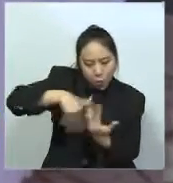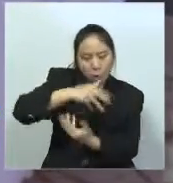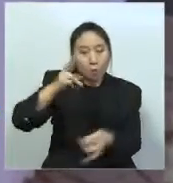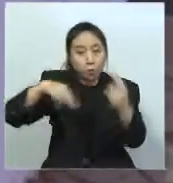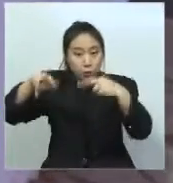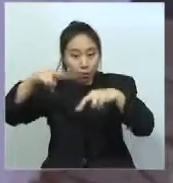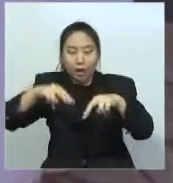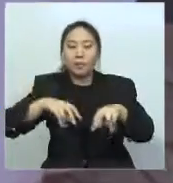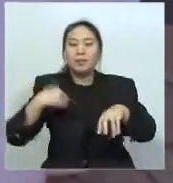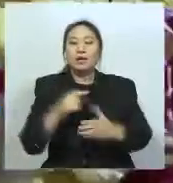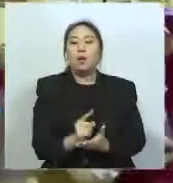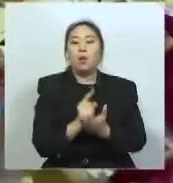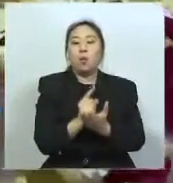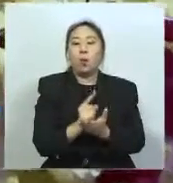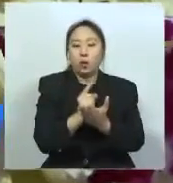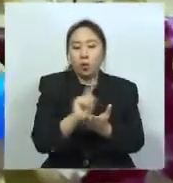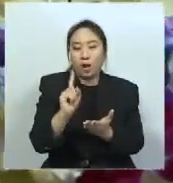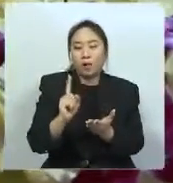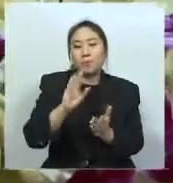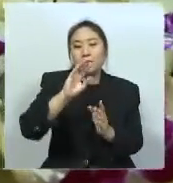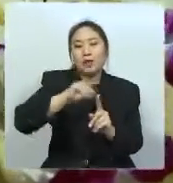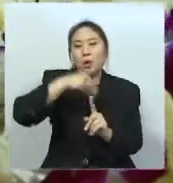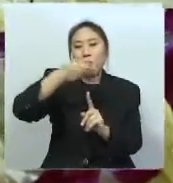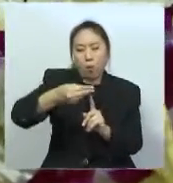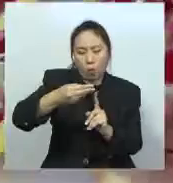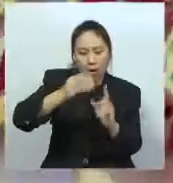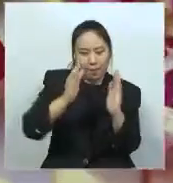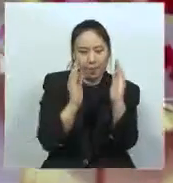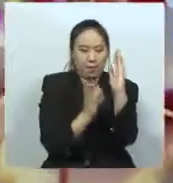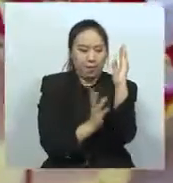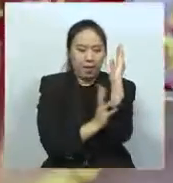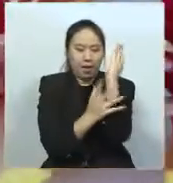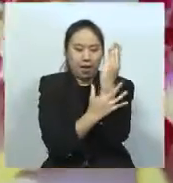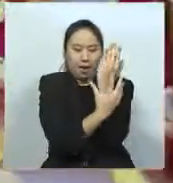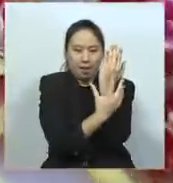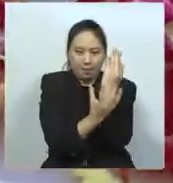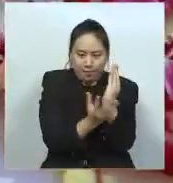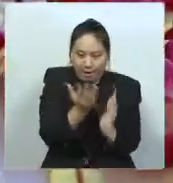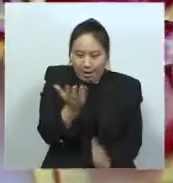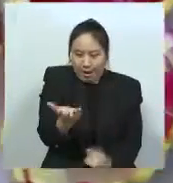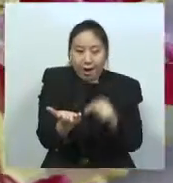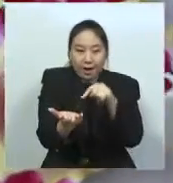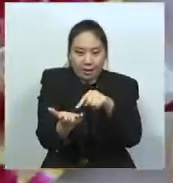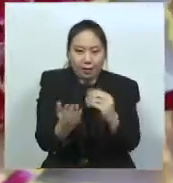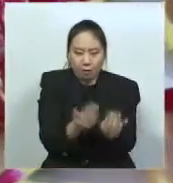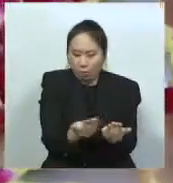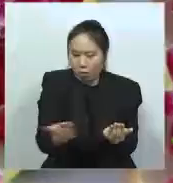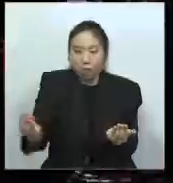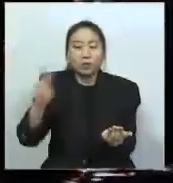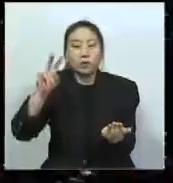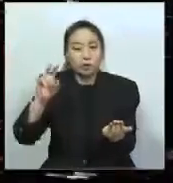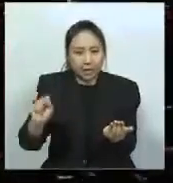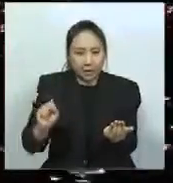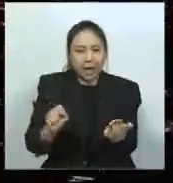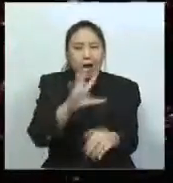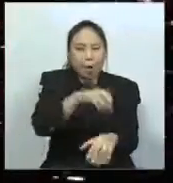ด้วยการจัดการลอยกระทงกับกล้วยจำนวน 200,000 ใบที่คุณผู้ชมเห็นเนี่ยแหละค่ะคือใช้วิธีการทำง่ายๆ